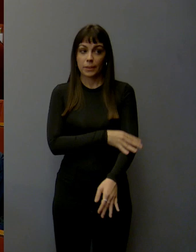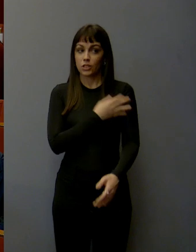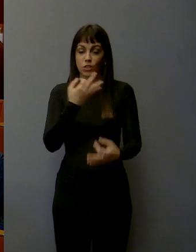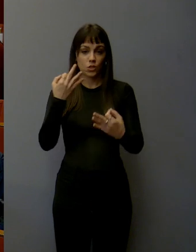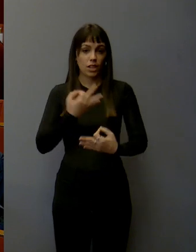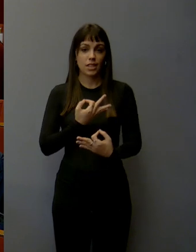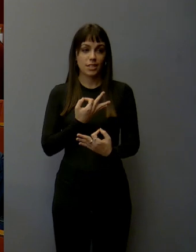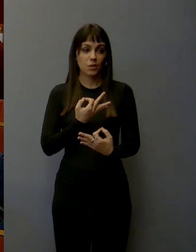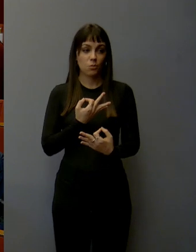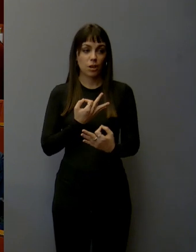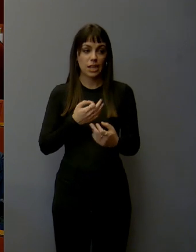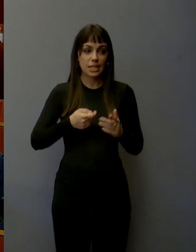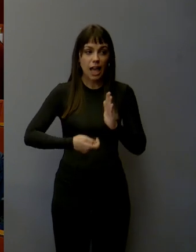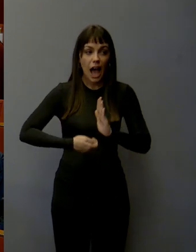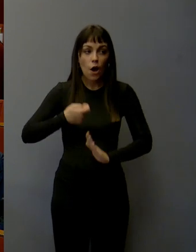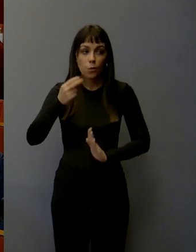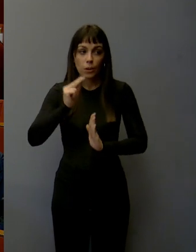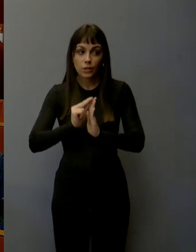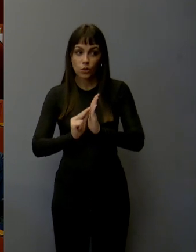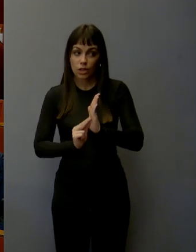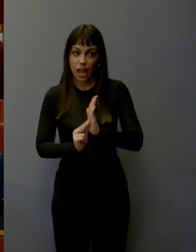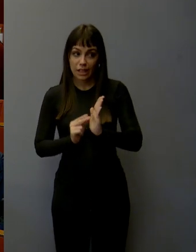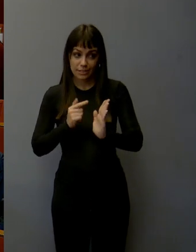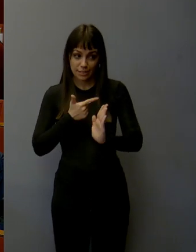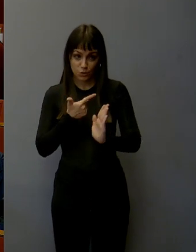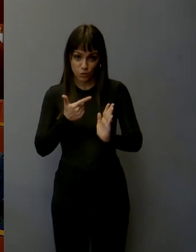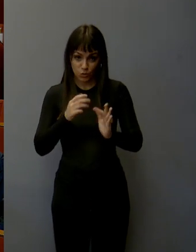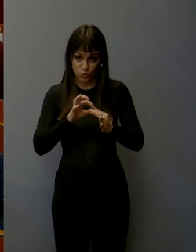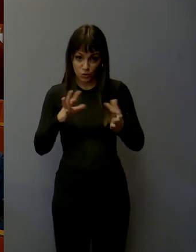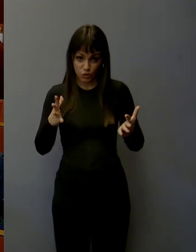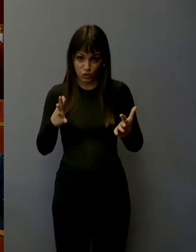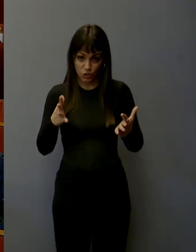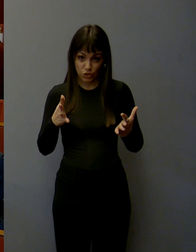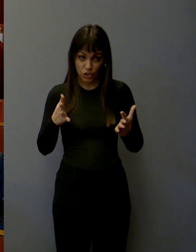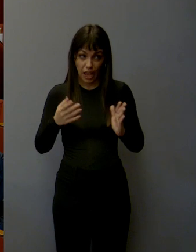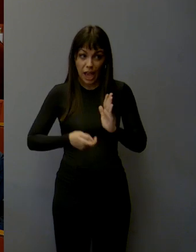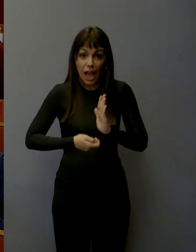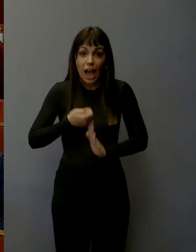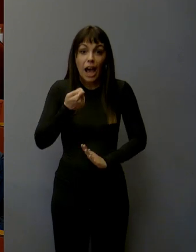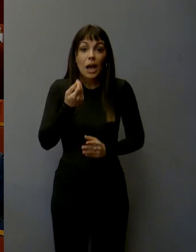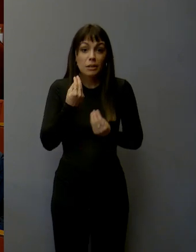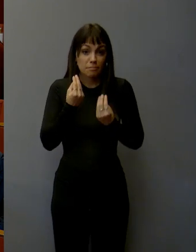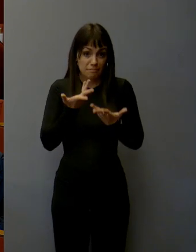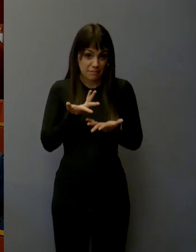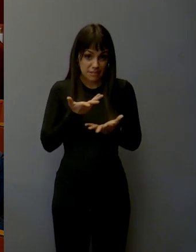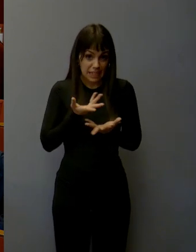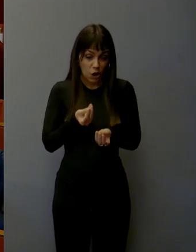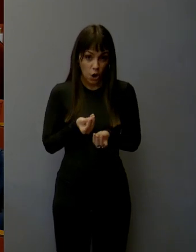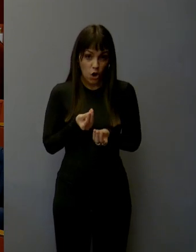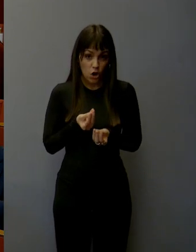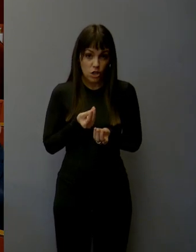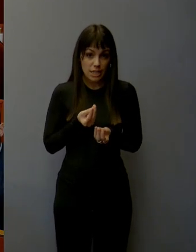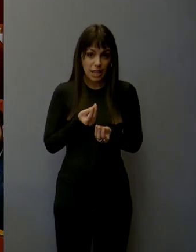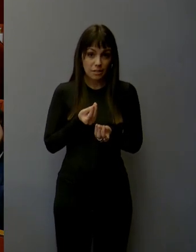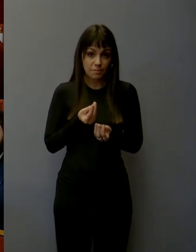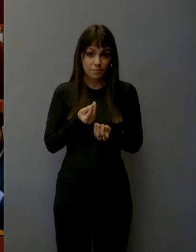dati guardo l'assessore Gambino perché l'assessore competente Da cosa è alimentata perché se il Trend dei reati e